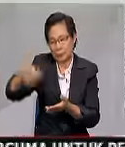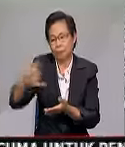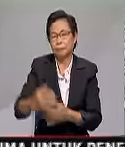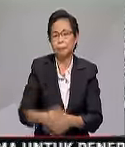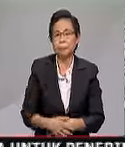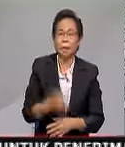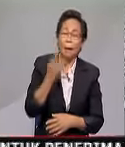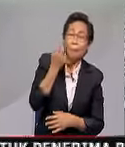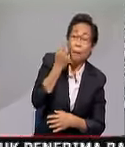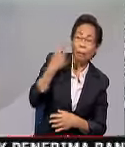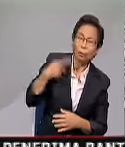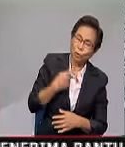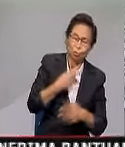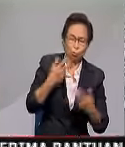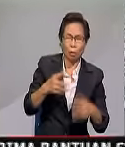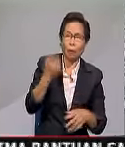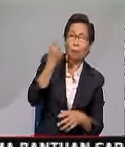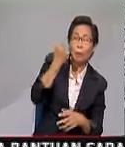Baru-baru ini kita pun telah